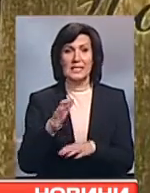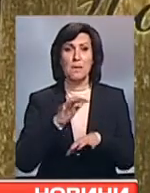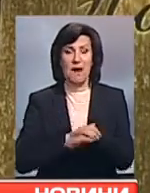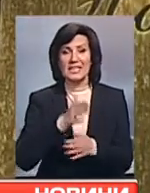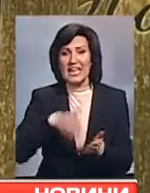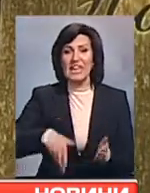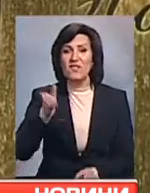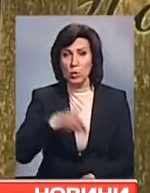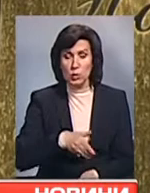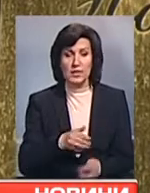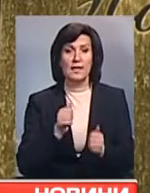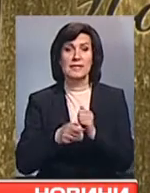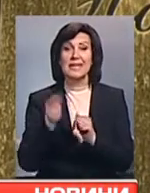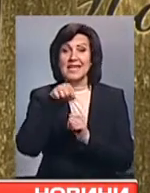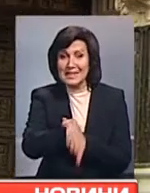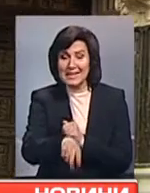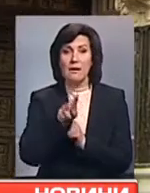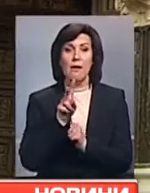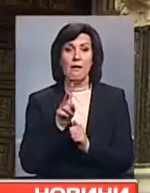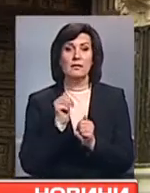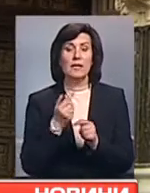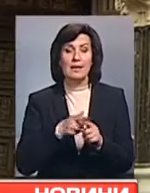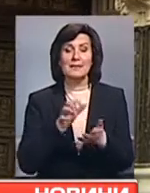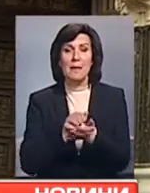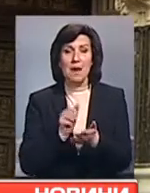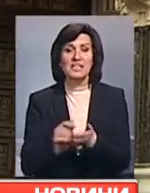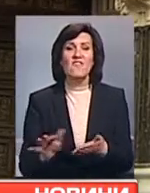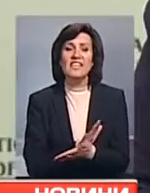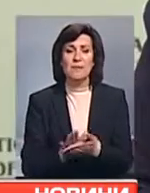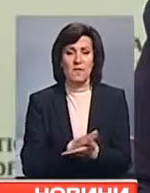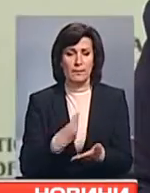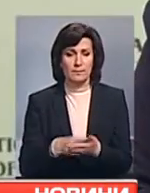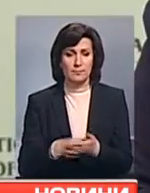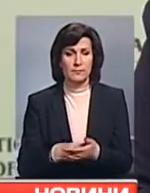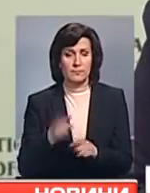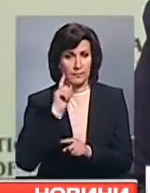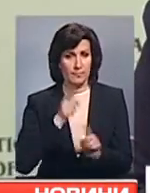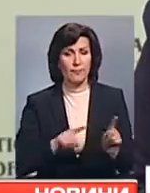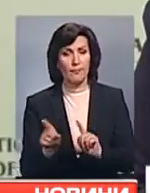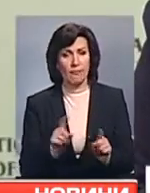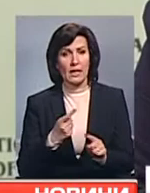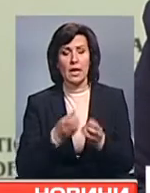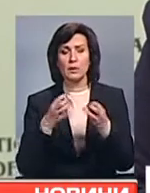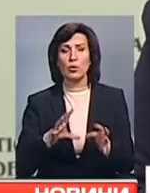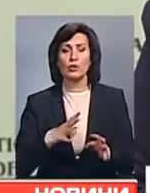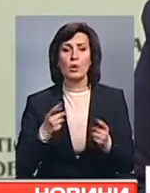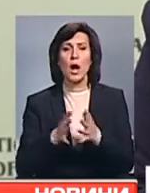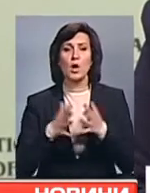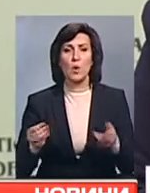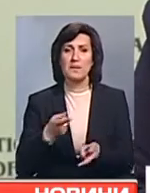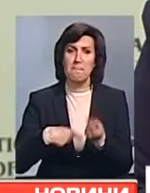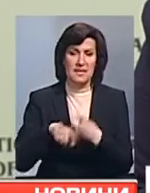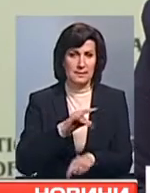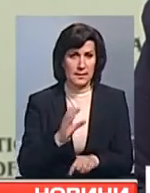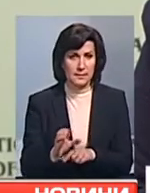банки ліквідуються. Серед них і ті, хто, за словами голови НБУ, займався відмиванням коштів. Ви, мабуть, знаєте, що це просто був огромний